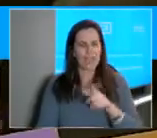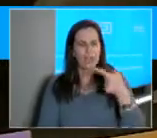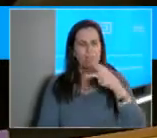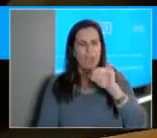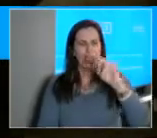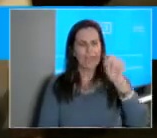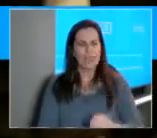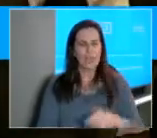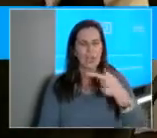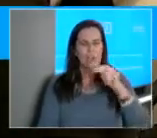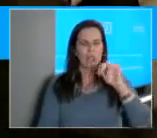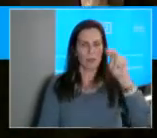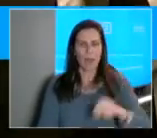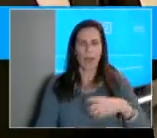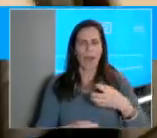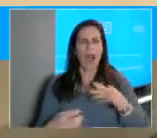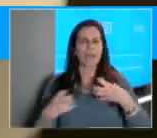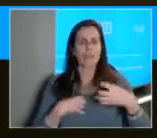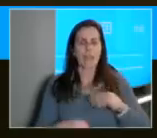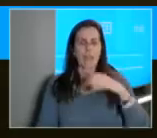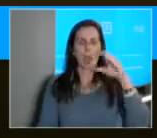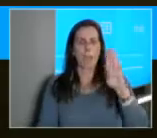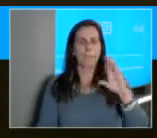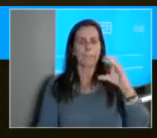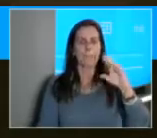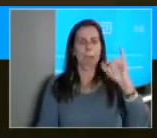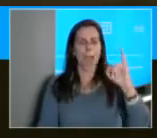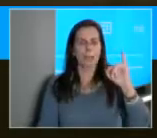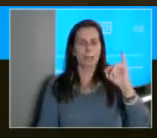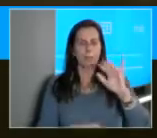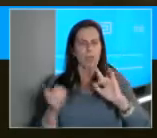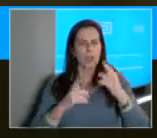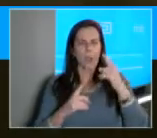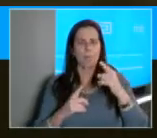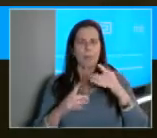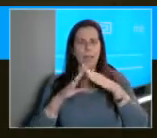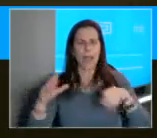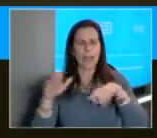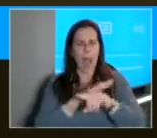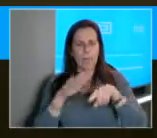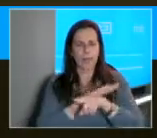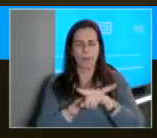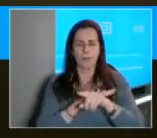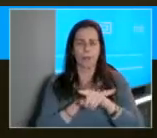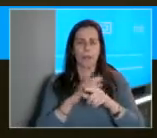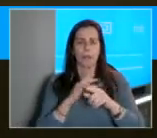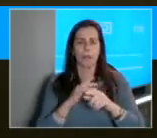ג'נין, השחקן מוחמד בקרי. הסרט עוסק באירועי הלחימה במחנה הפליטים ג'נין במהלך מבצע חומת